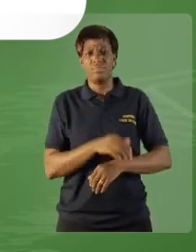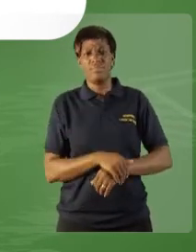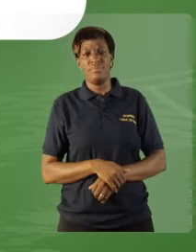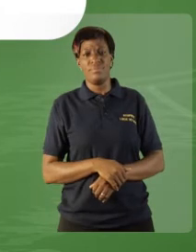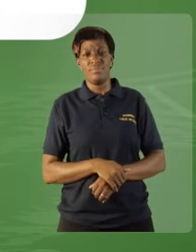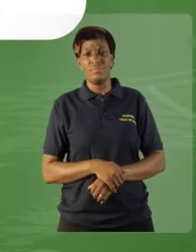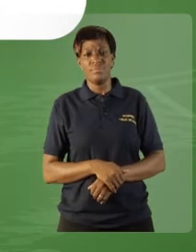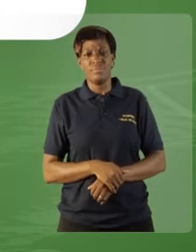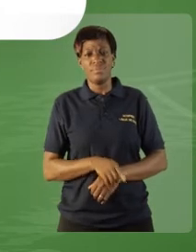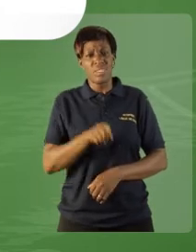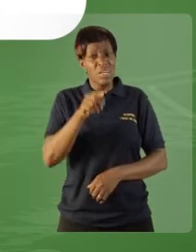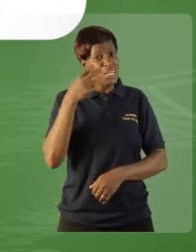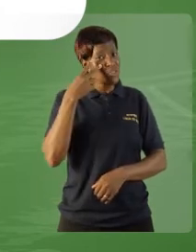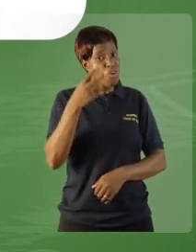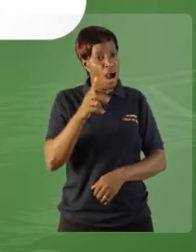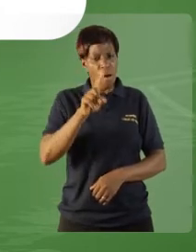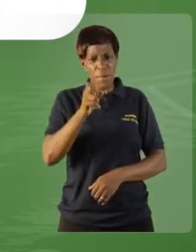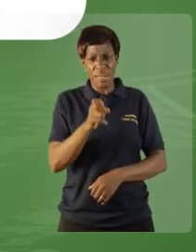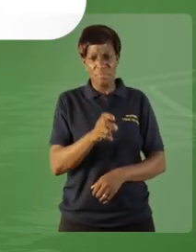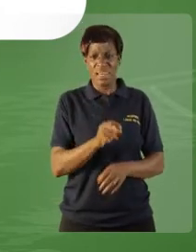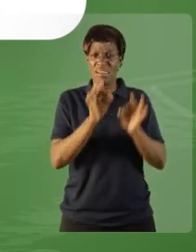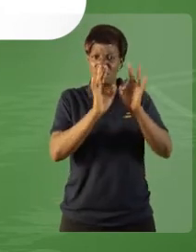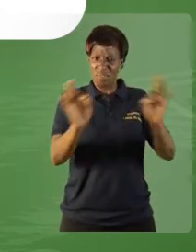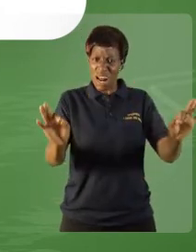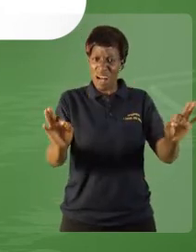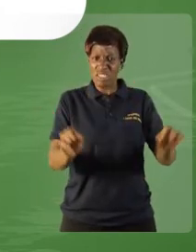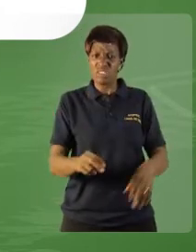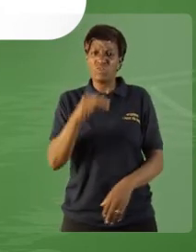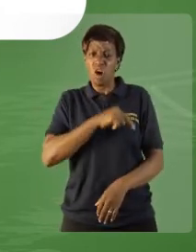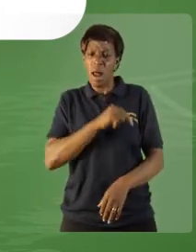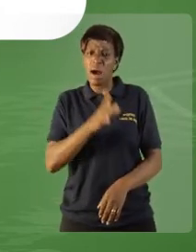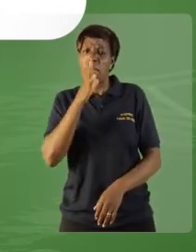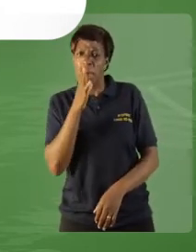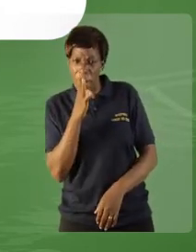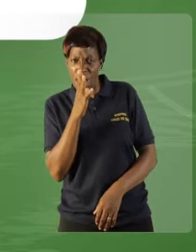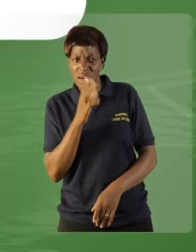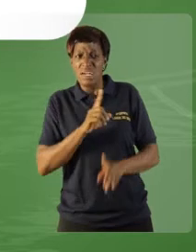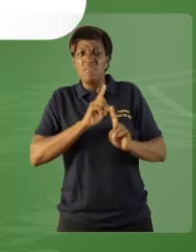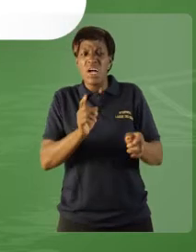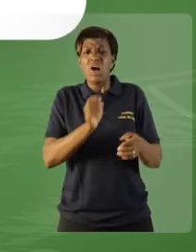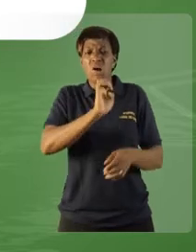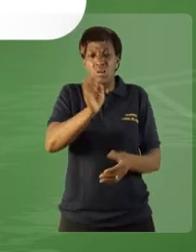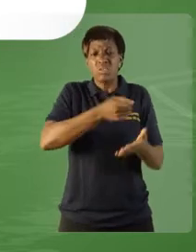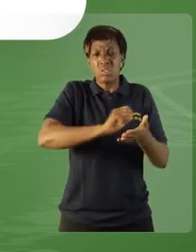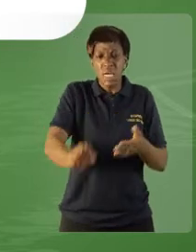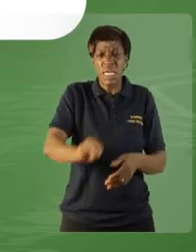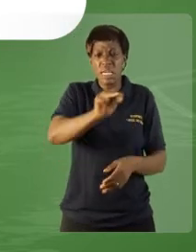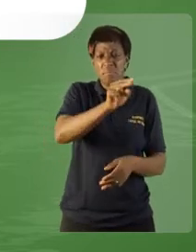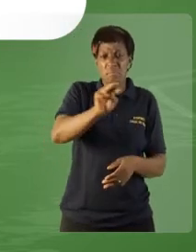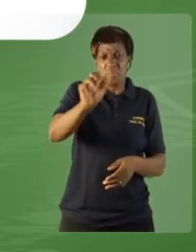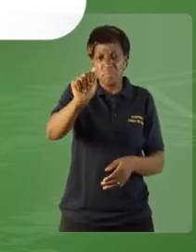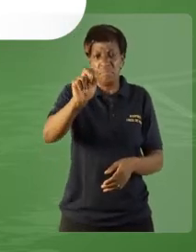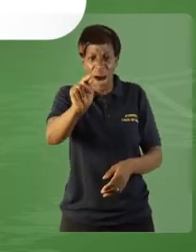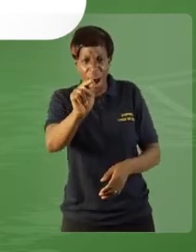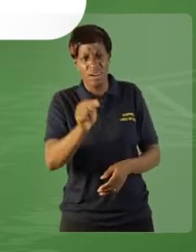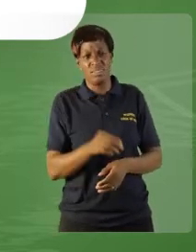Vous voyez ici que dans la première phrase, au lieu de maman, on dit man. Il y a